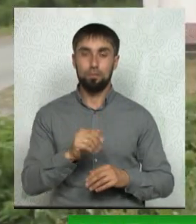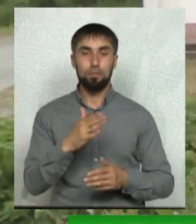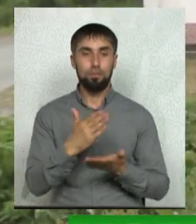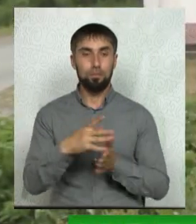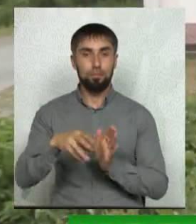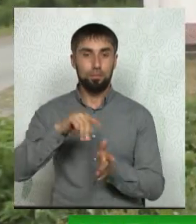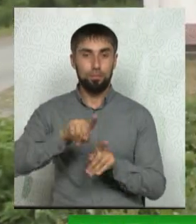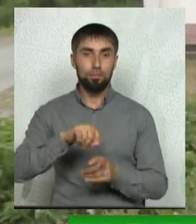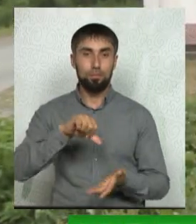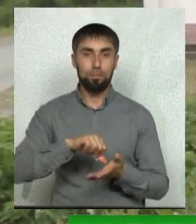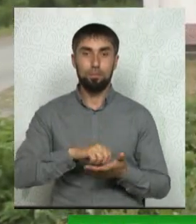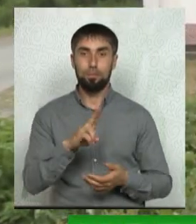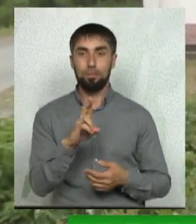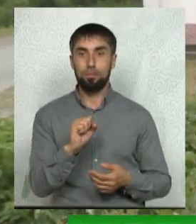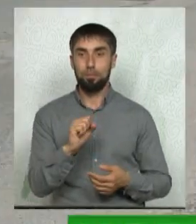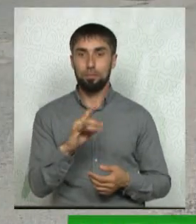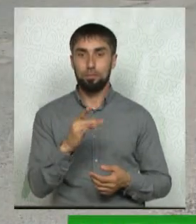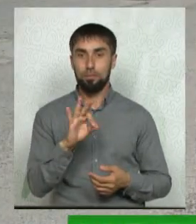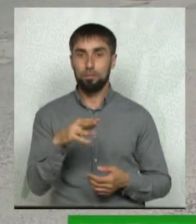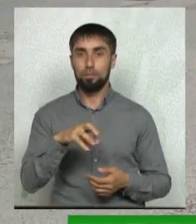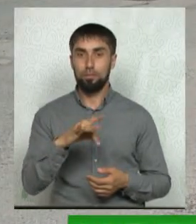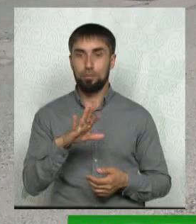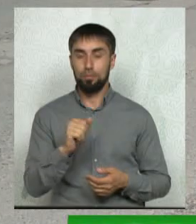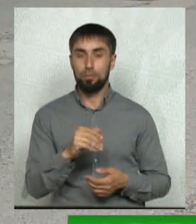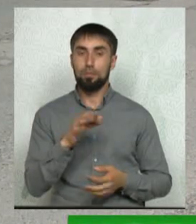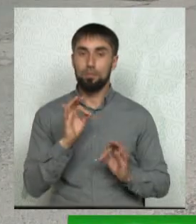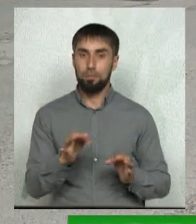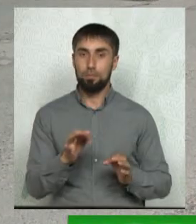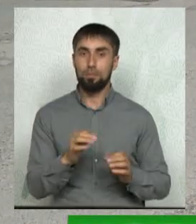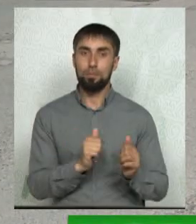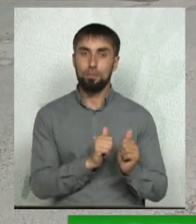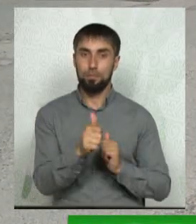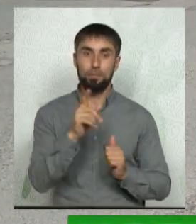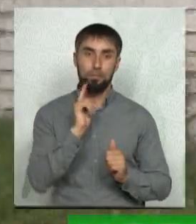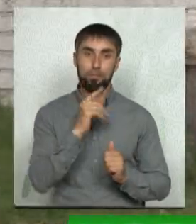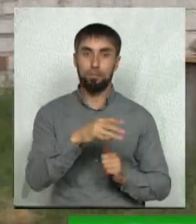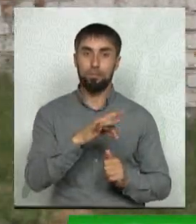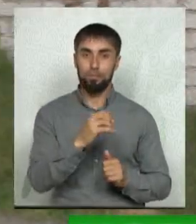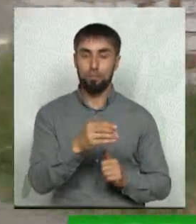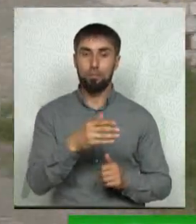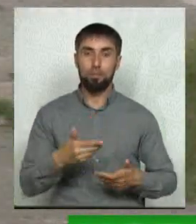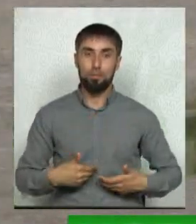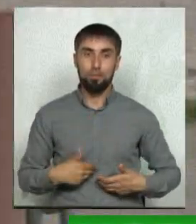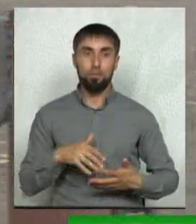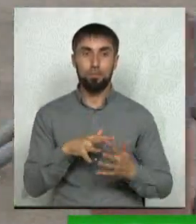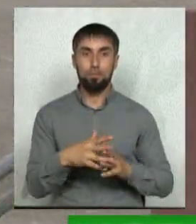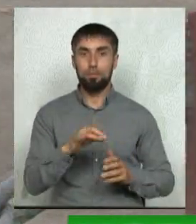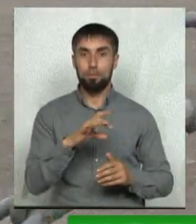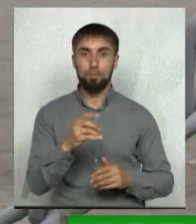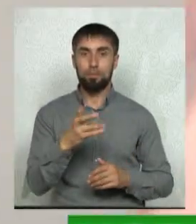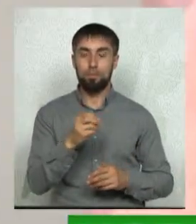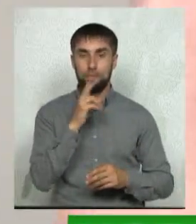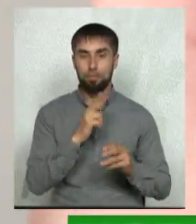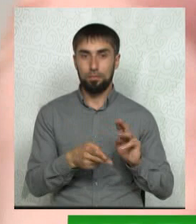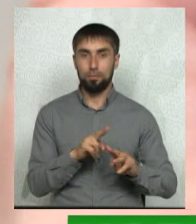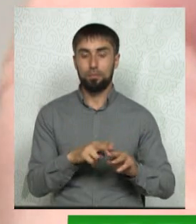рейтинговом голосовании участвует еще и Мережкова в Кантышеве. Правда, лидирует пока последняя. Но жители сельского поселения Яндери не